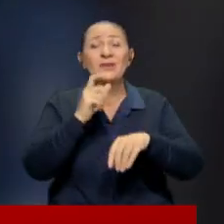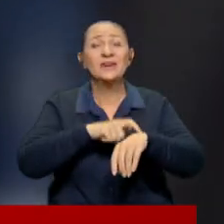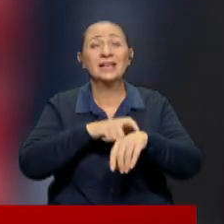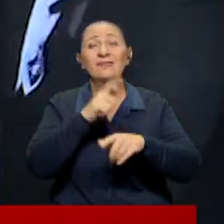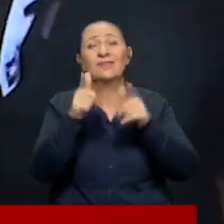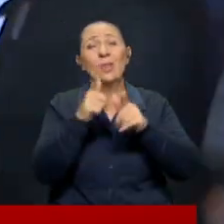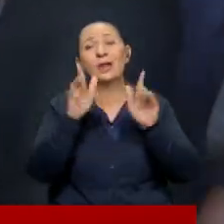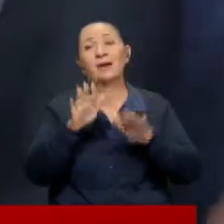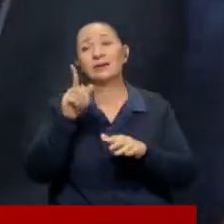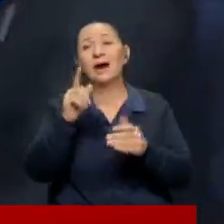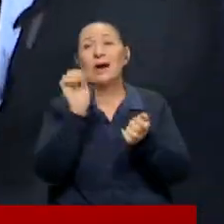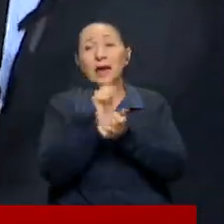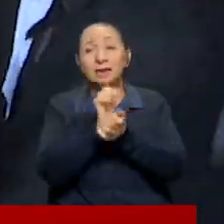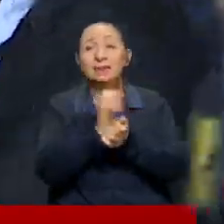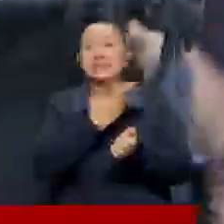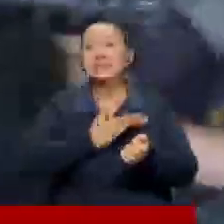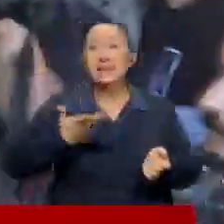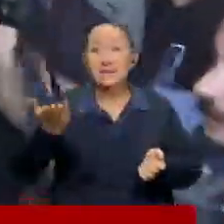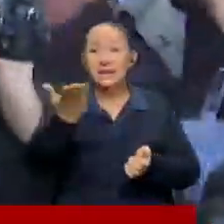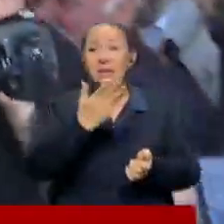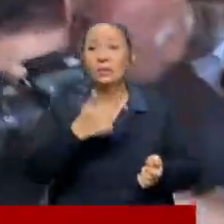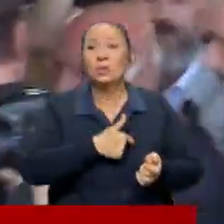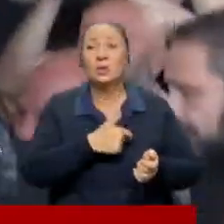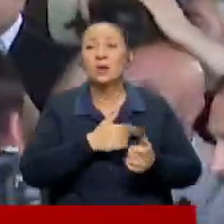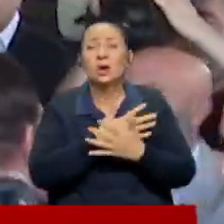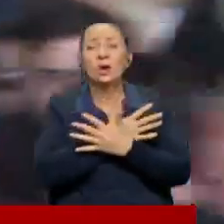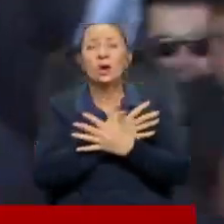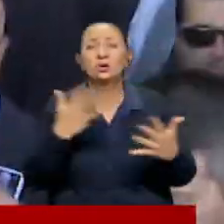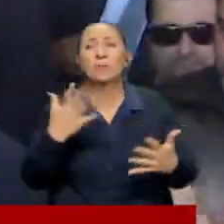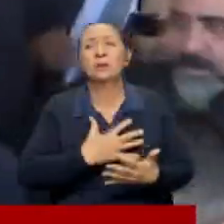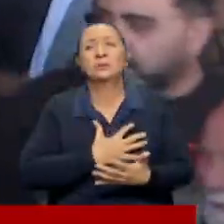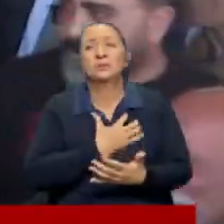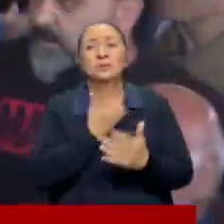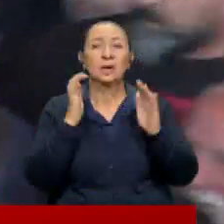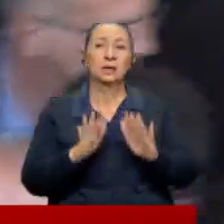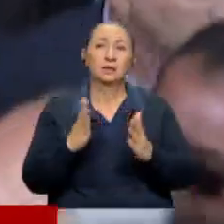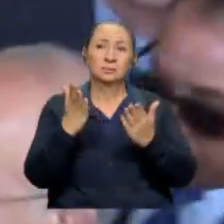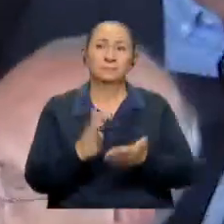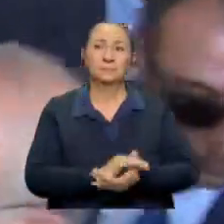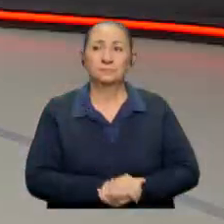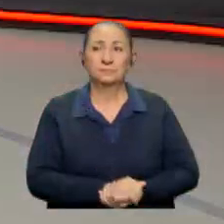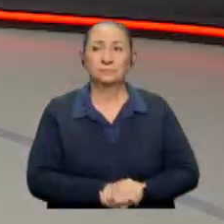vakitlerin görüntüsü, ailesinin, sevenlerinin yüreğinde ise kocaman bir acı kaldı.